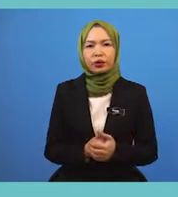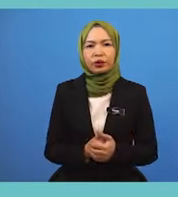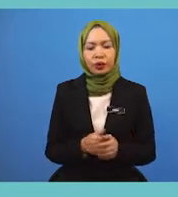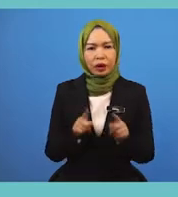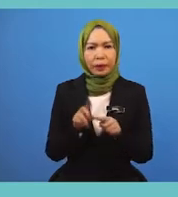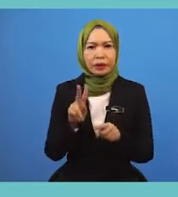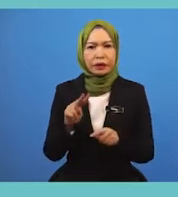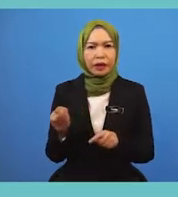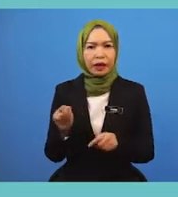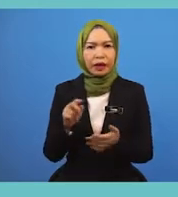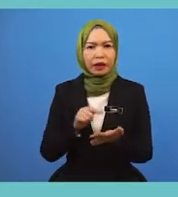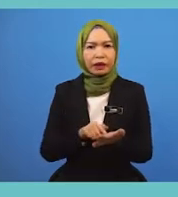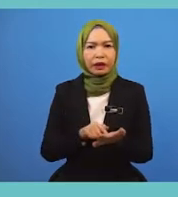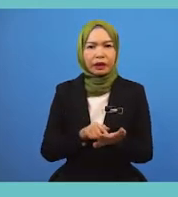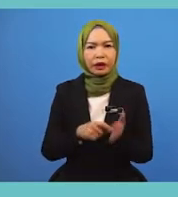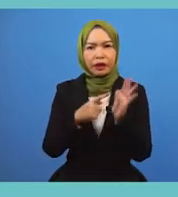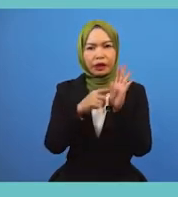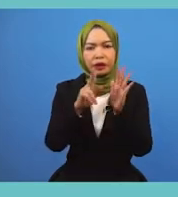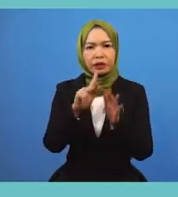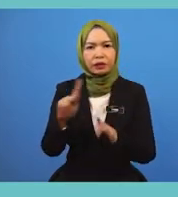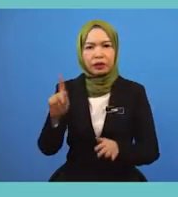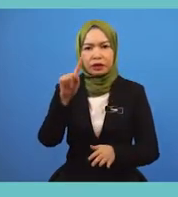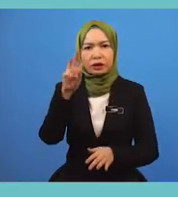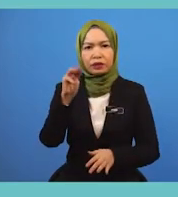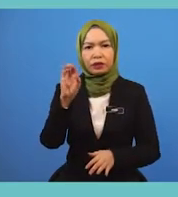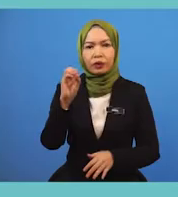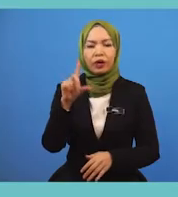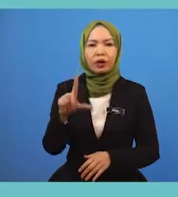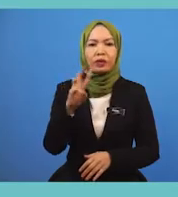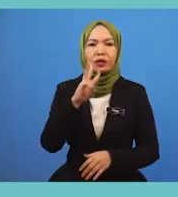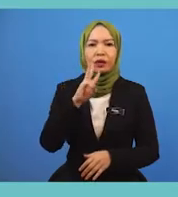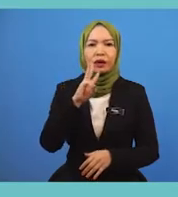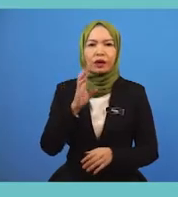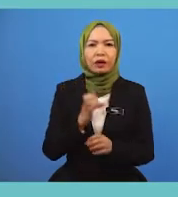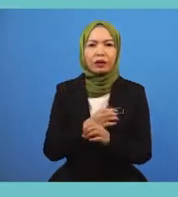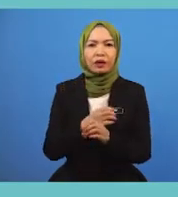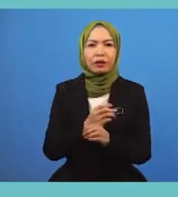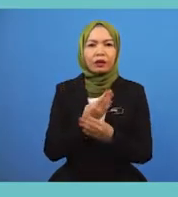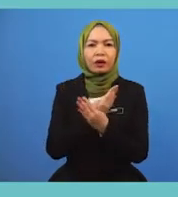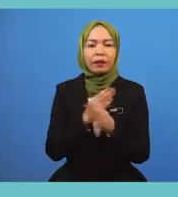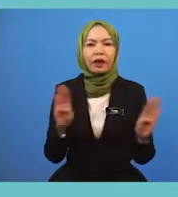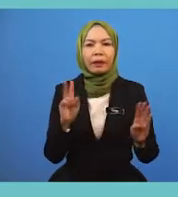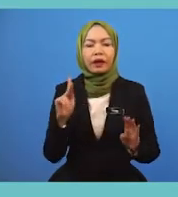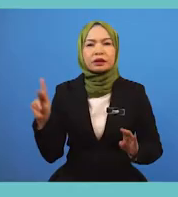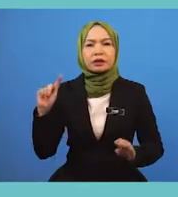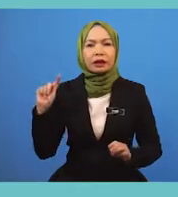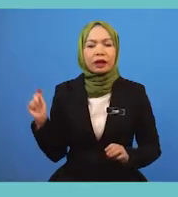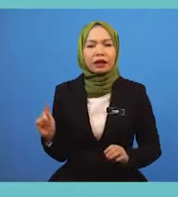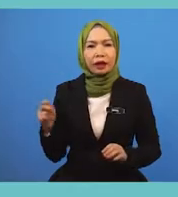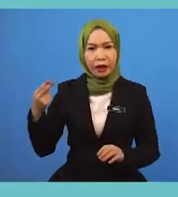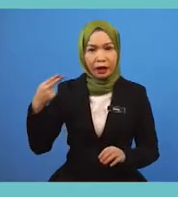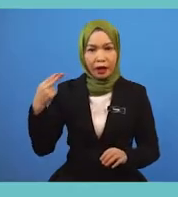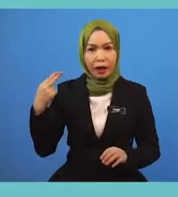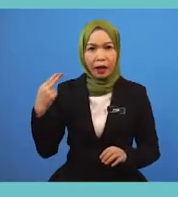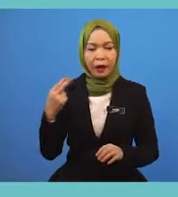atas, 1 mol air terbentuk akan membebaskan tenaga haba